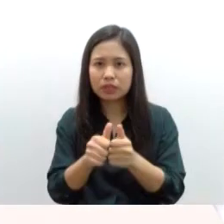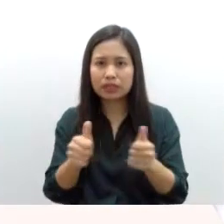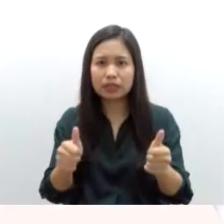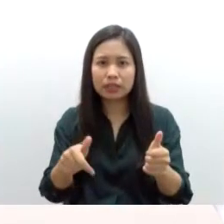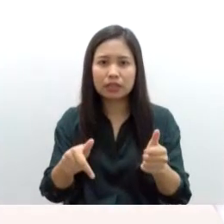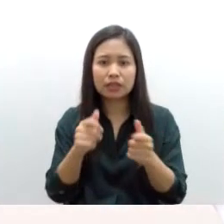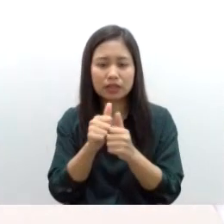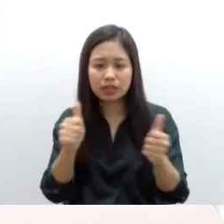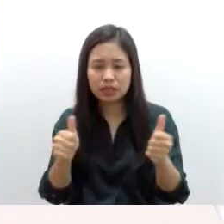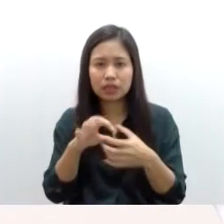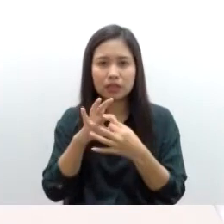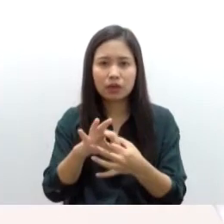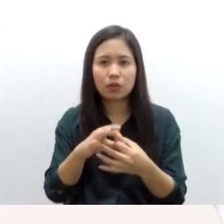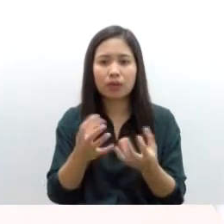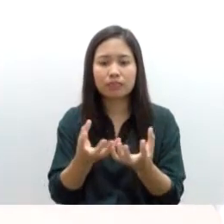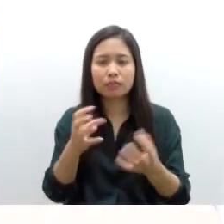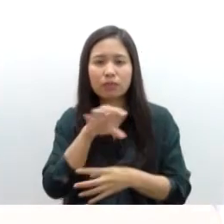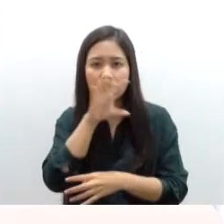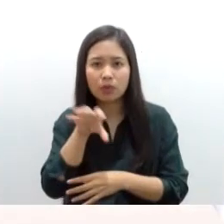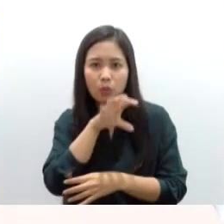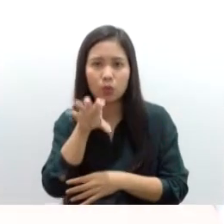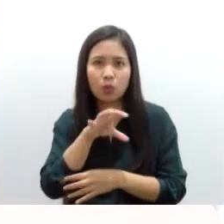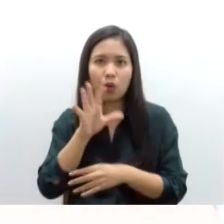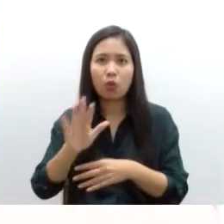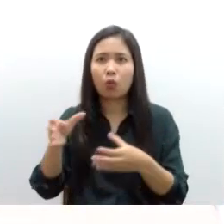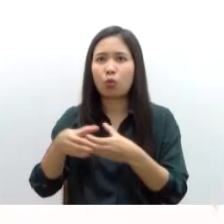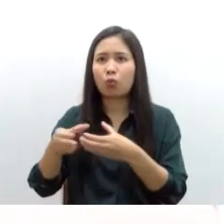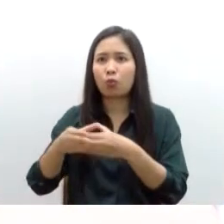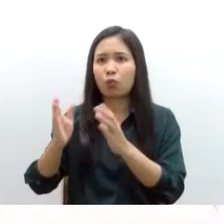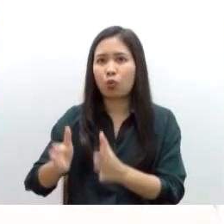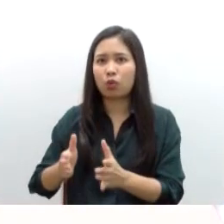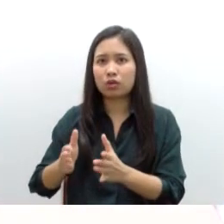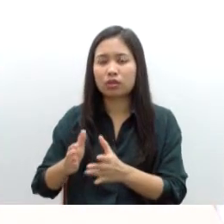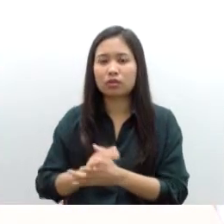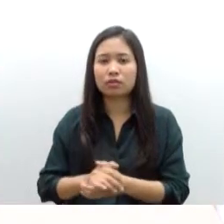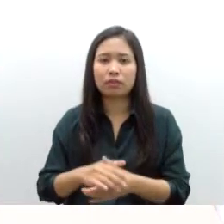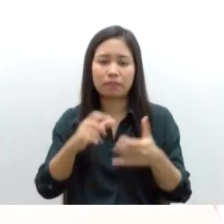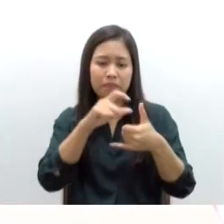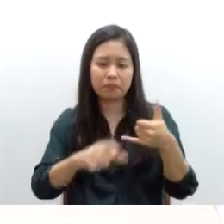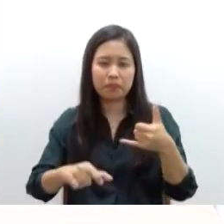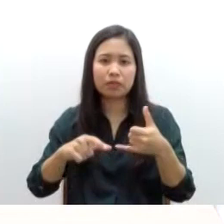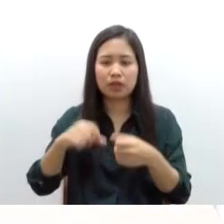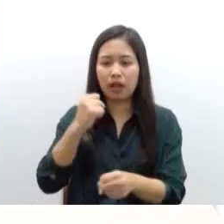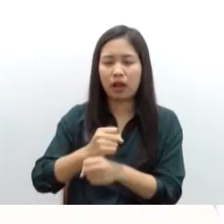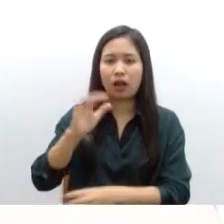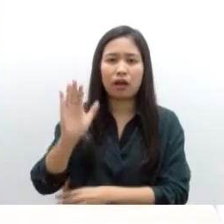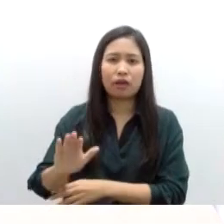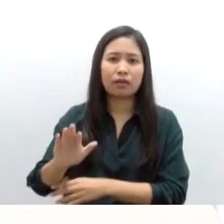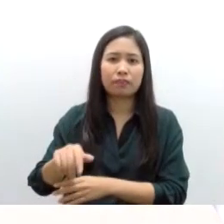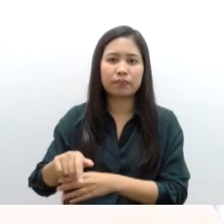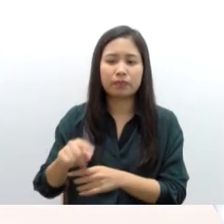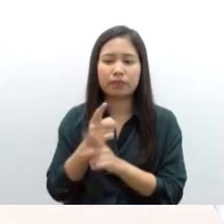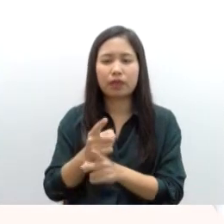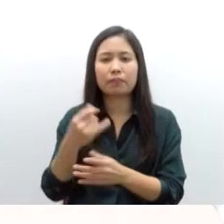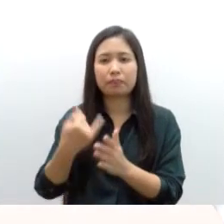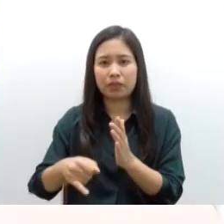ครูและบุคลากรทางการศึกษาทุกตำแหน่งในสังกัดมิให้มีความประพฤติปฏิบัติโดยเด็ดขาดหากพบว่าข้าราชการ